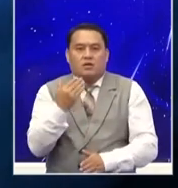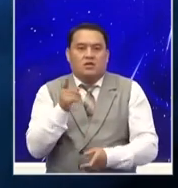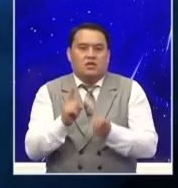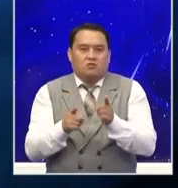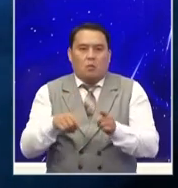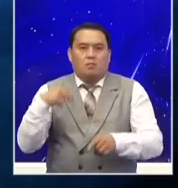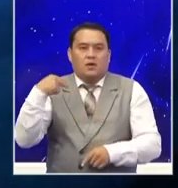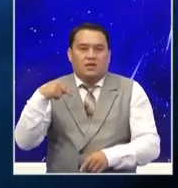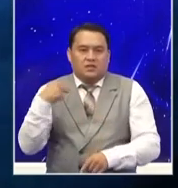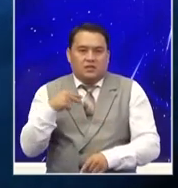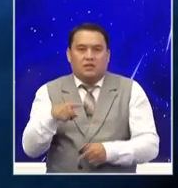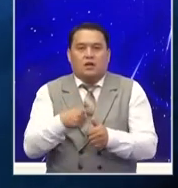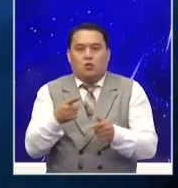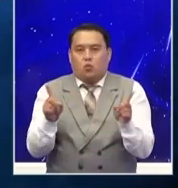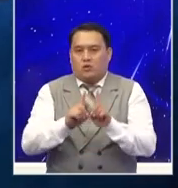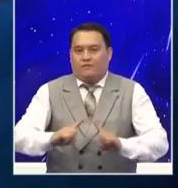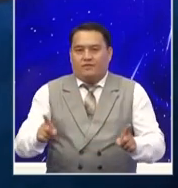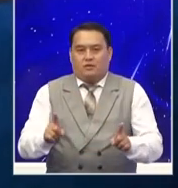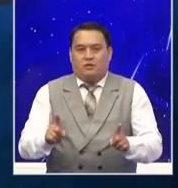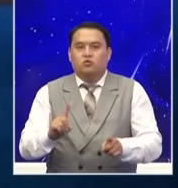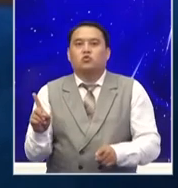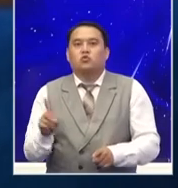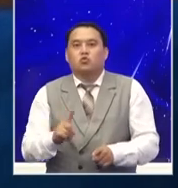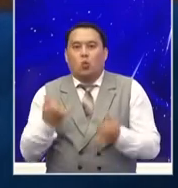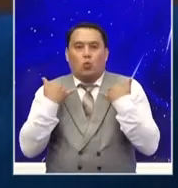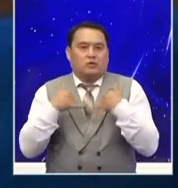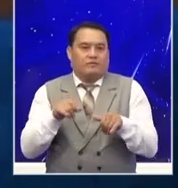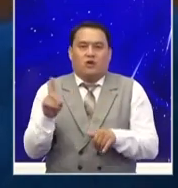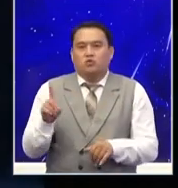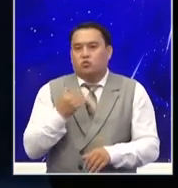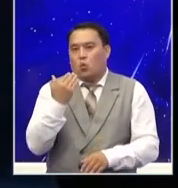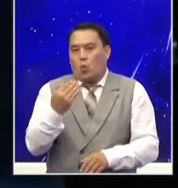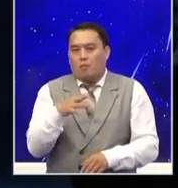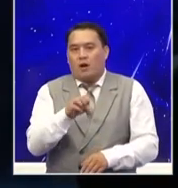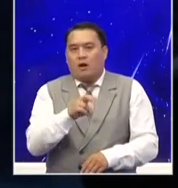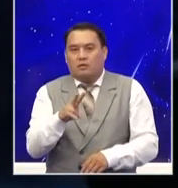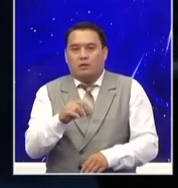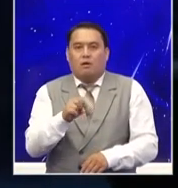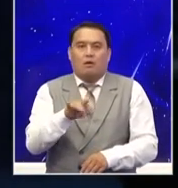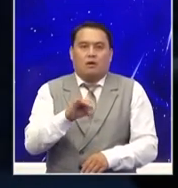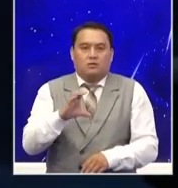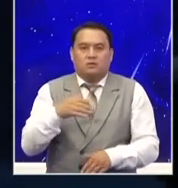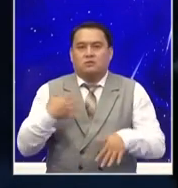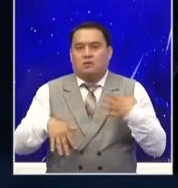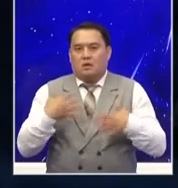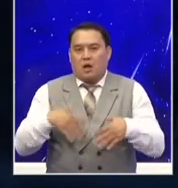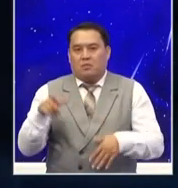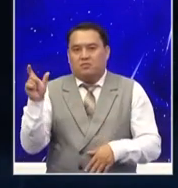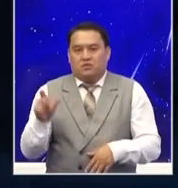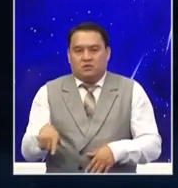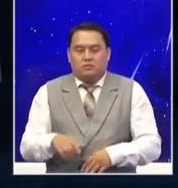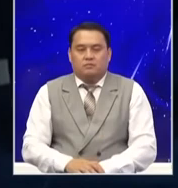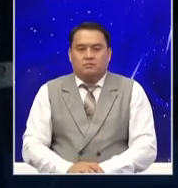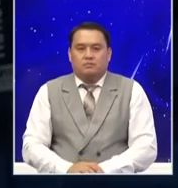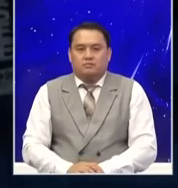действующий президент Дональд Трамп назвал удивительным. Он отмечал, что считает и Байдена, и в особенности Харрис слабыми оппонентами в борьбе за